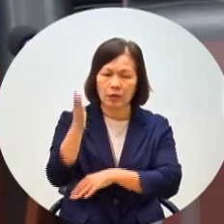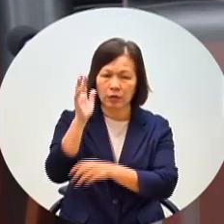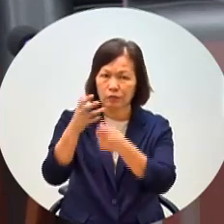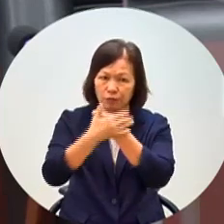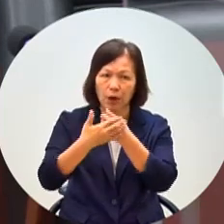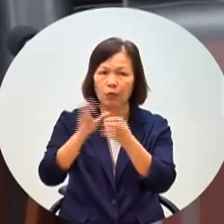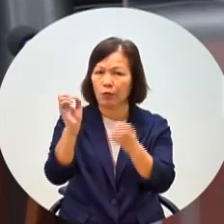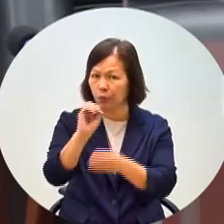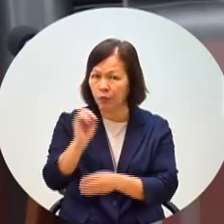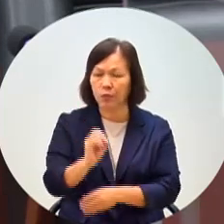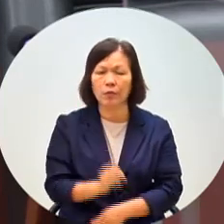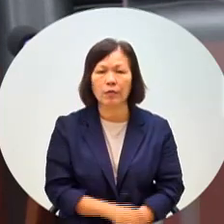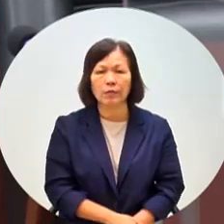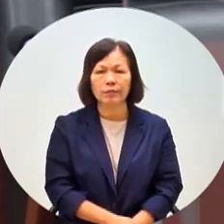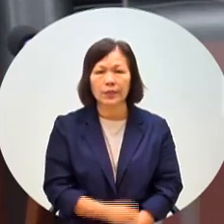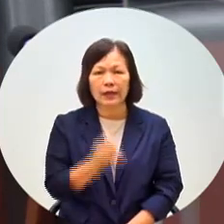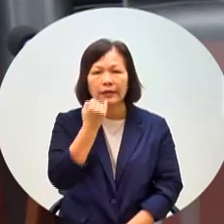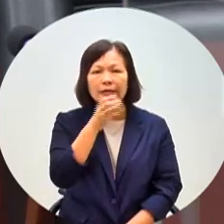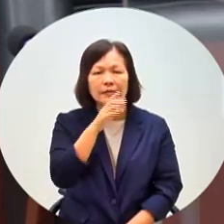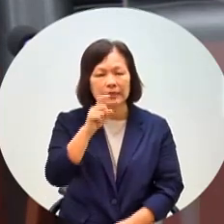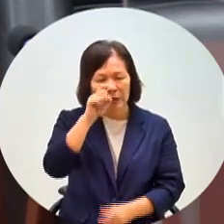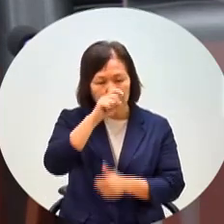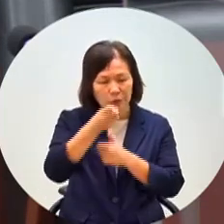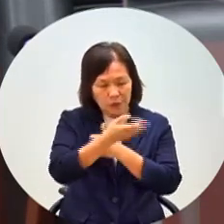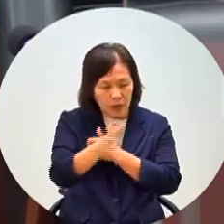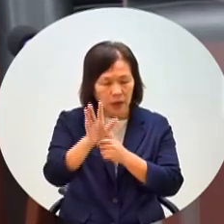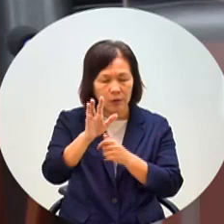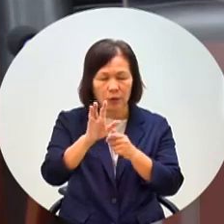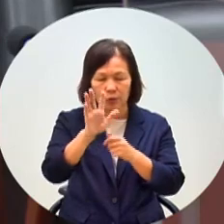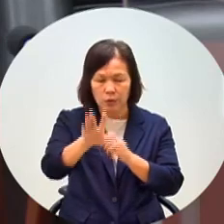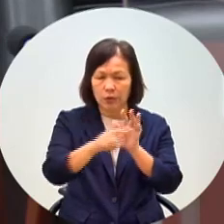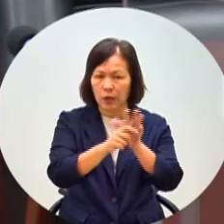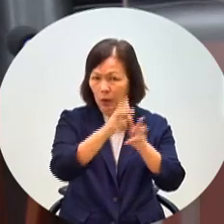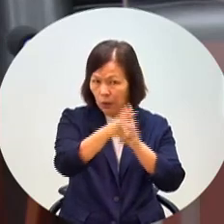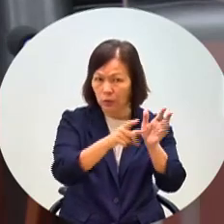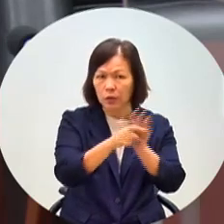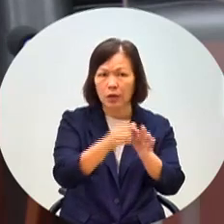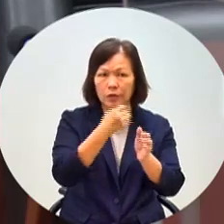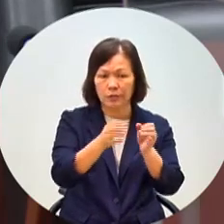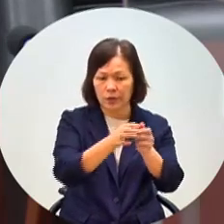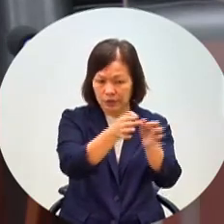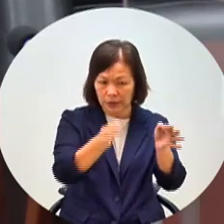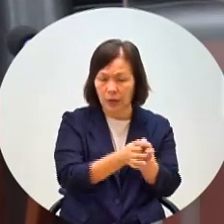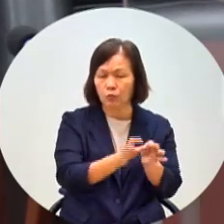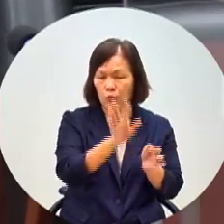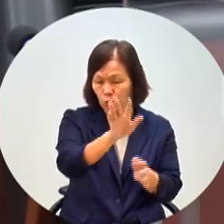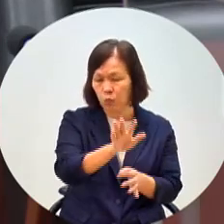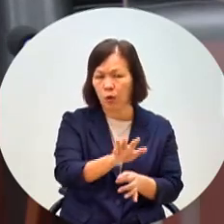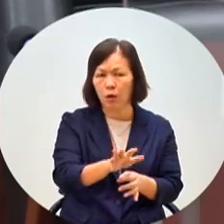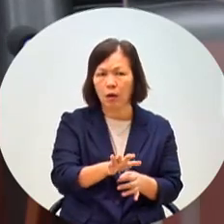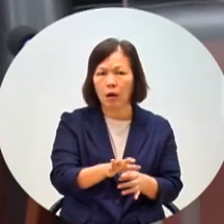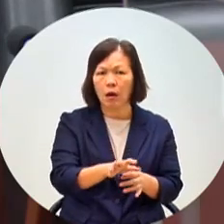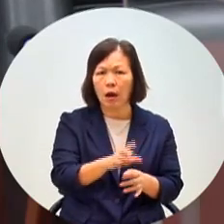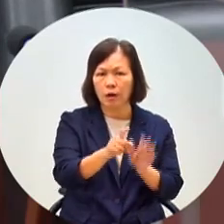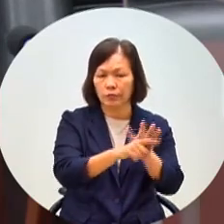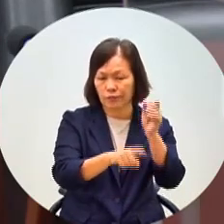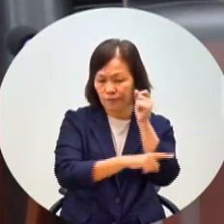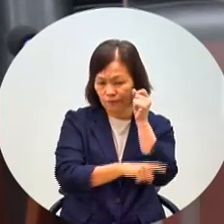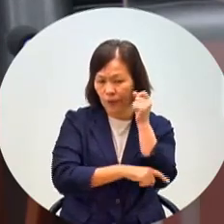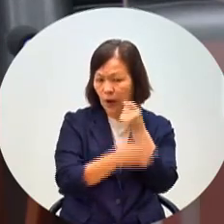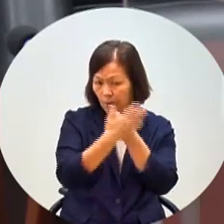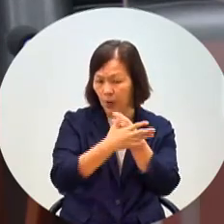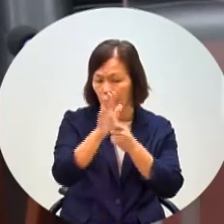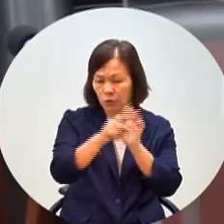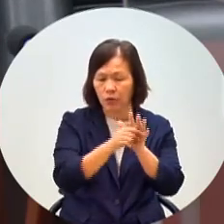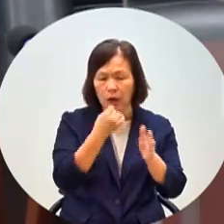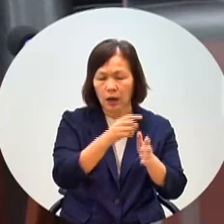护，但是有污染的农地工厂就是因为他们是财阀，他们是财团，所以他们就有法令可以保护，还可以就